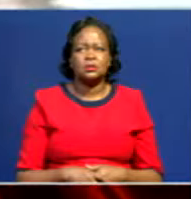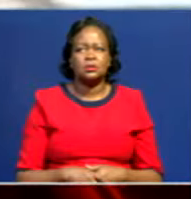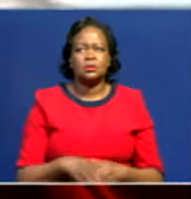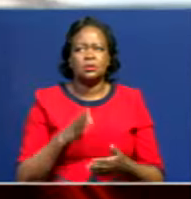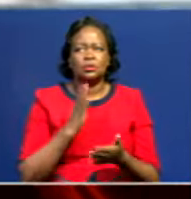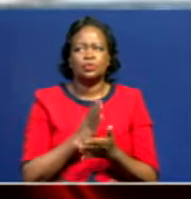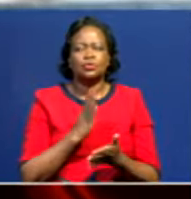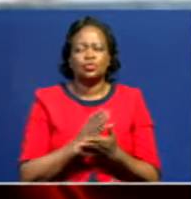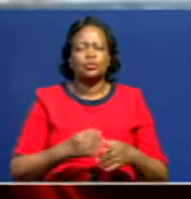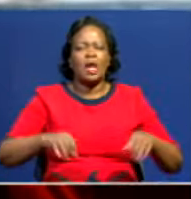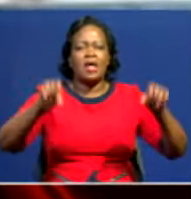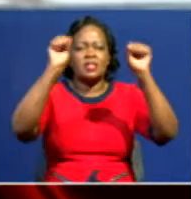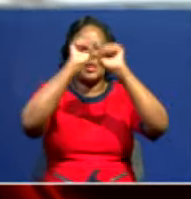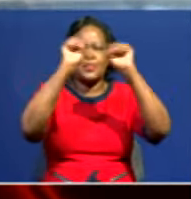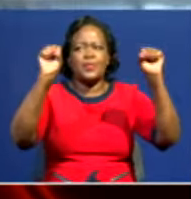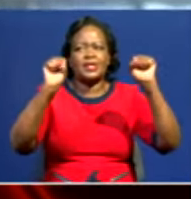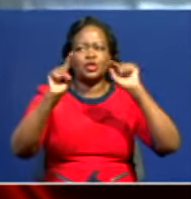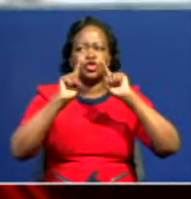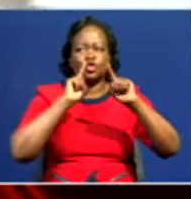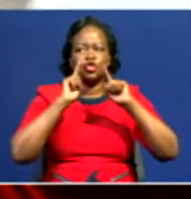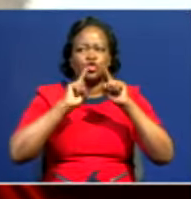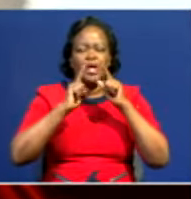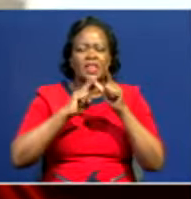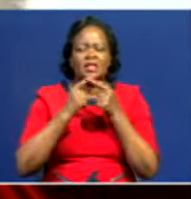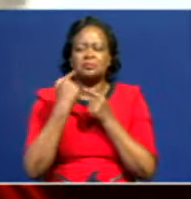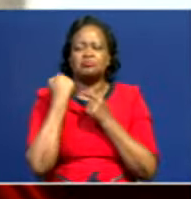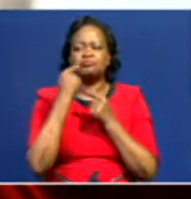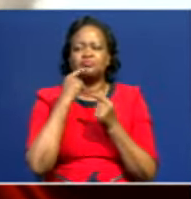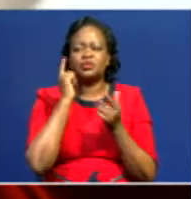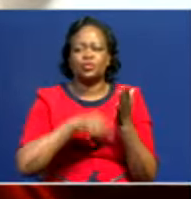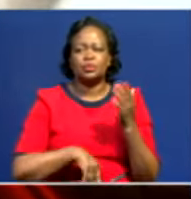mara moja ameongea mara mingi, na juzi tena nikasikia amesema